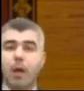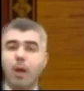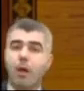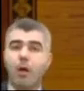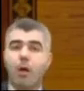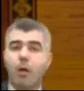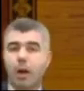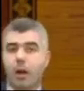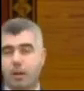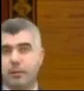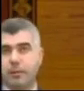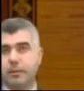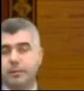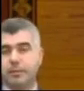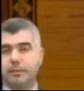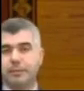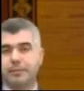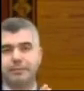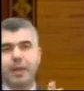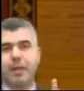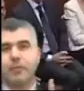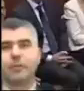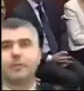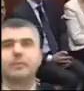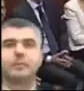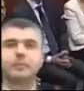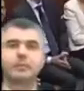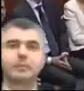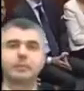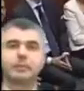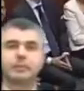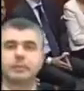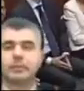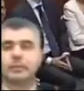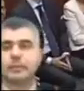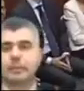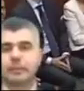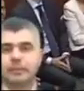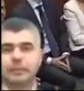نبقى فيه متنافسين، هذا المجال هو كرة القدم.